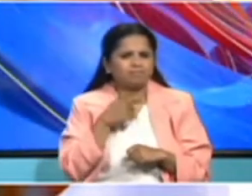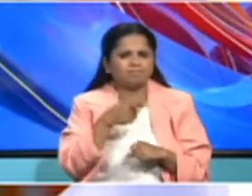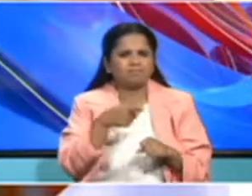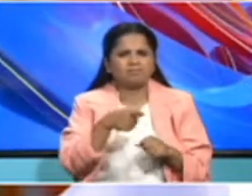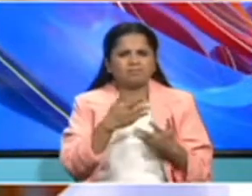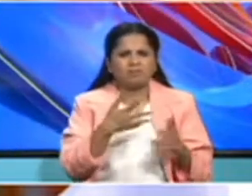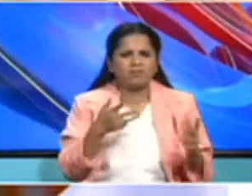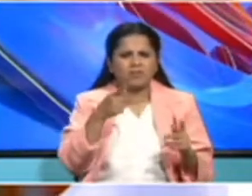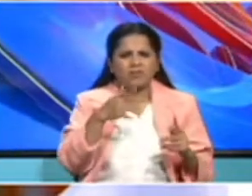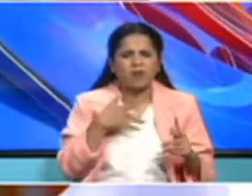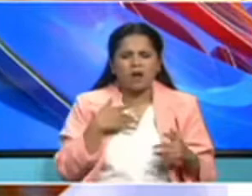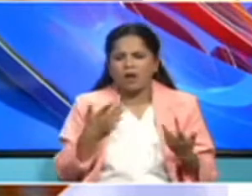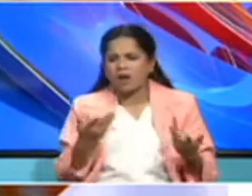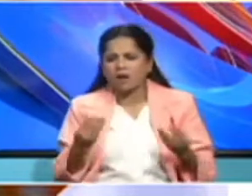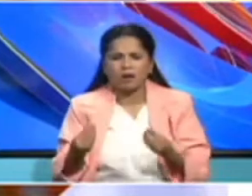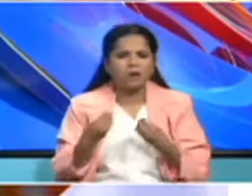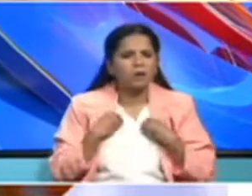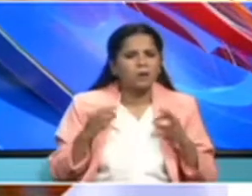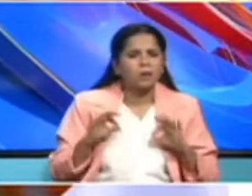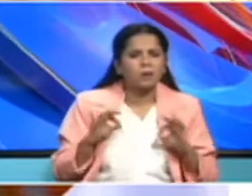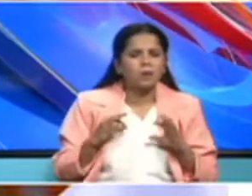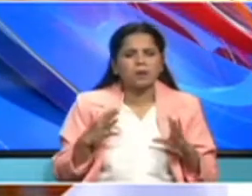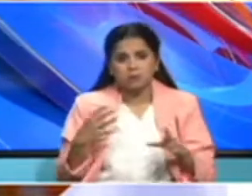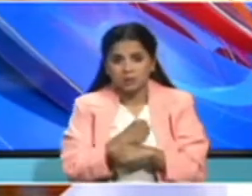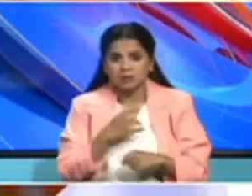कहीं कोई असुविधा महसूस हो,